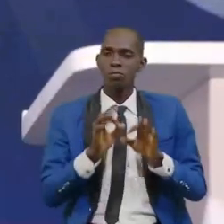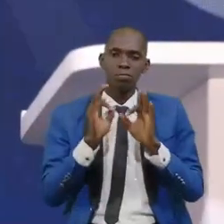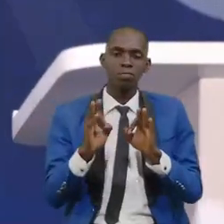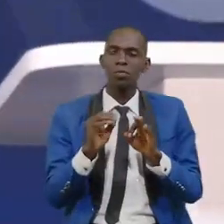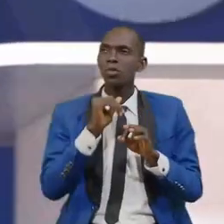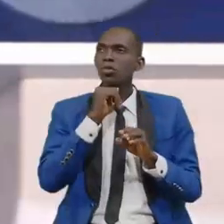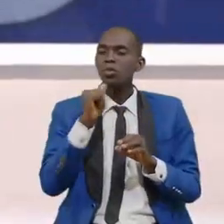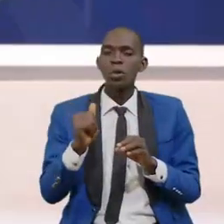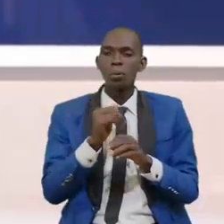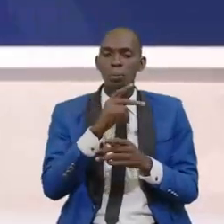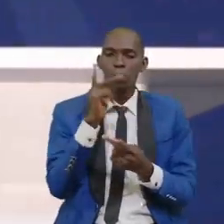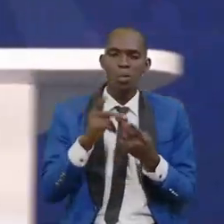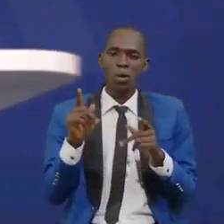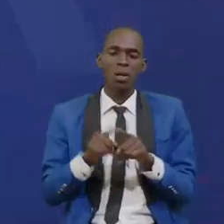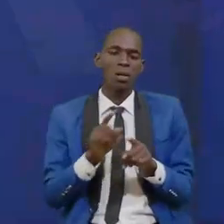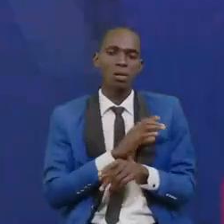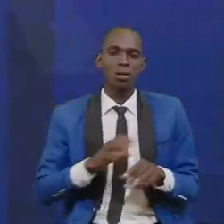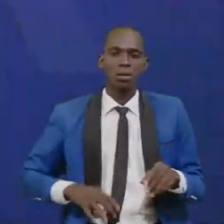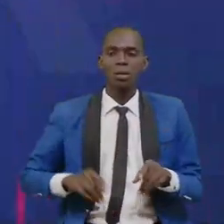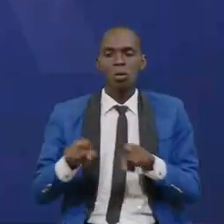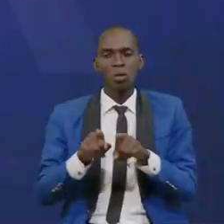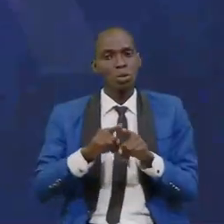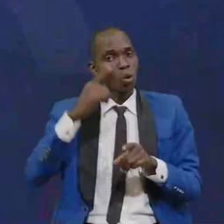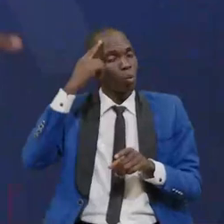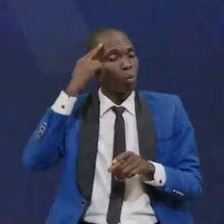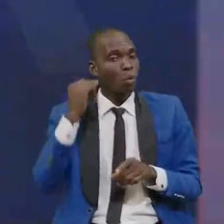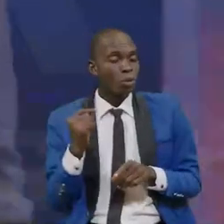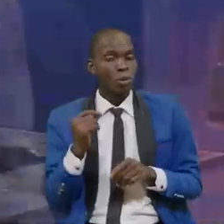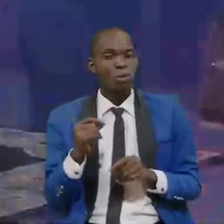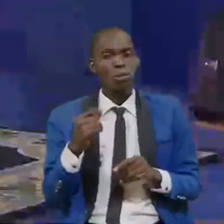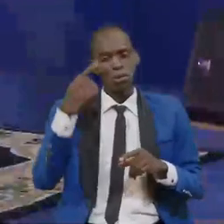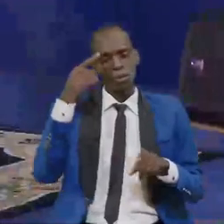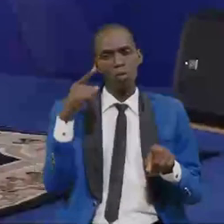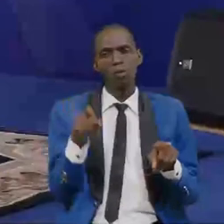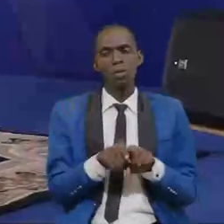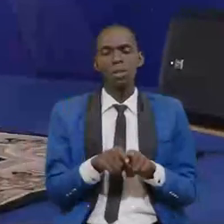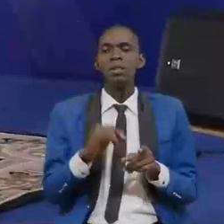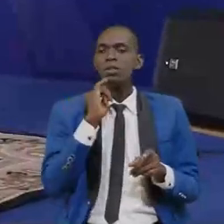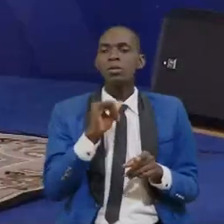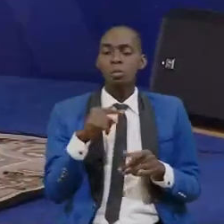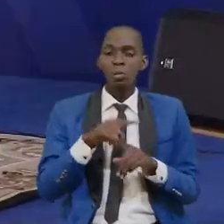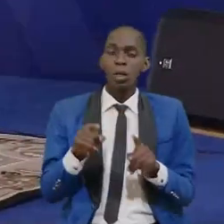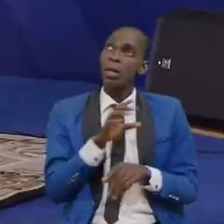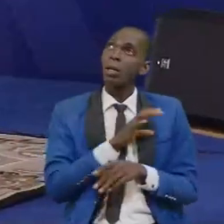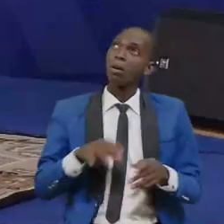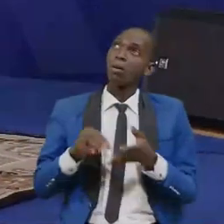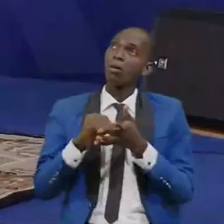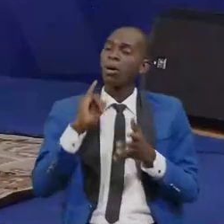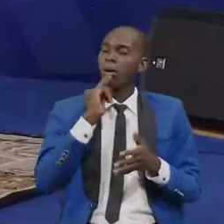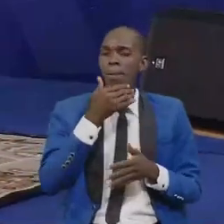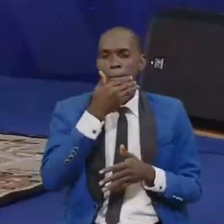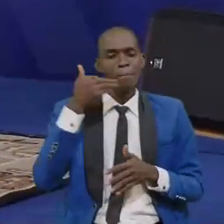l'alliance mosaïque, mais celle-ci est la meilleure. Il y a l'alliance davidique, mais celle-ci est la meilleure.